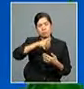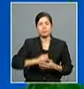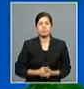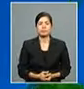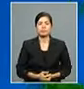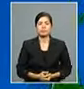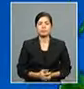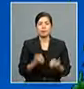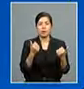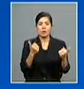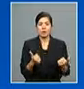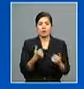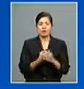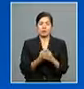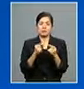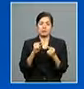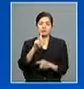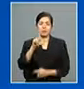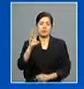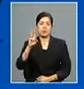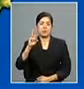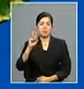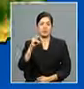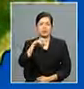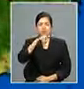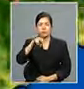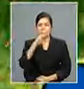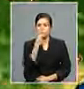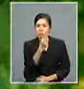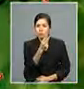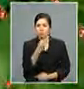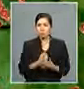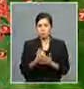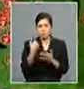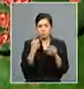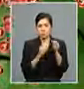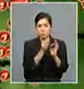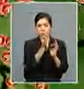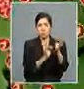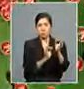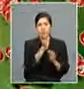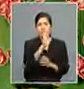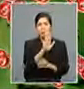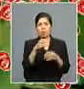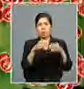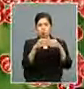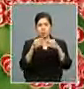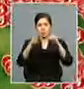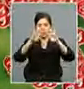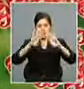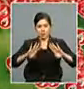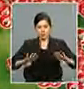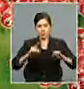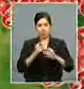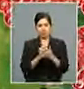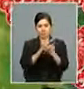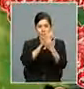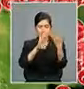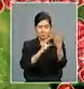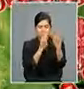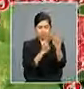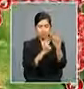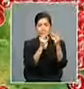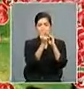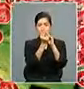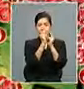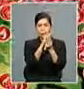วันนี้ครับทีวี363ตรวจสอบข้อมูลการเผาหรือจุดฮอตสปอตในภูมิภาคเอเชียตะวันออกเฉียงใต้ผ่านกราฟิกข้อมูลดาวเทียมของข้อมูลข่าวสารน